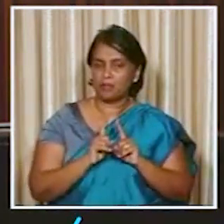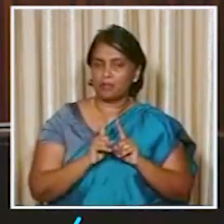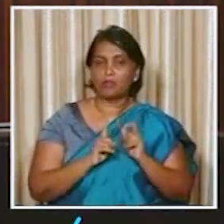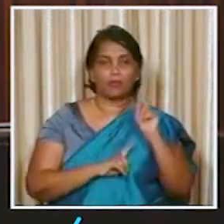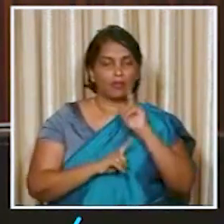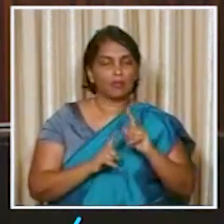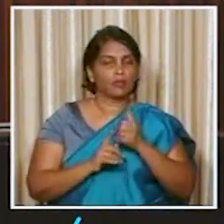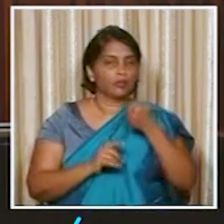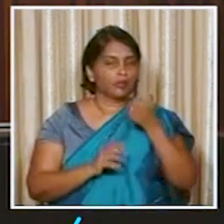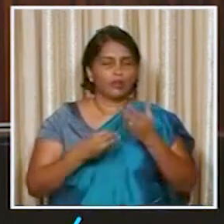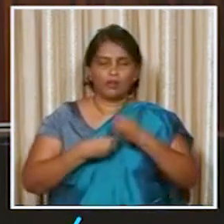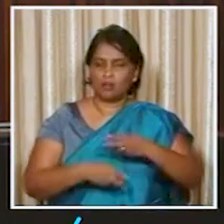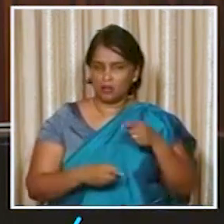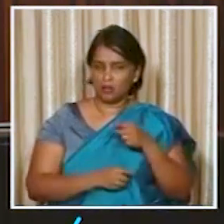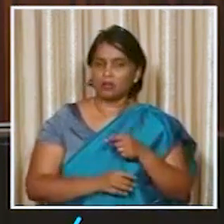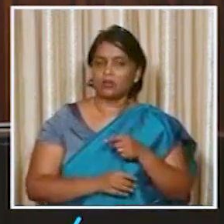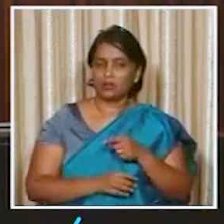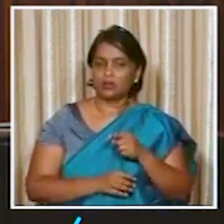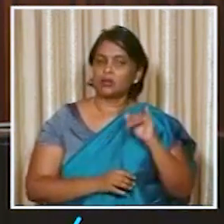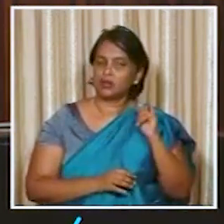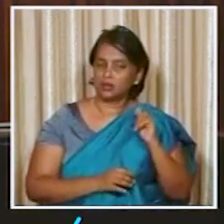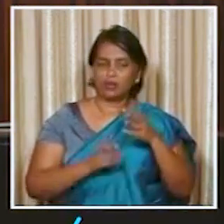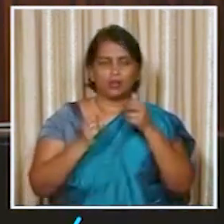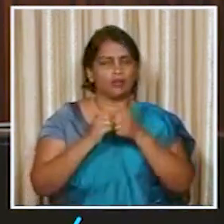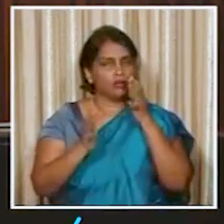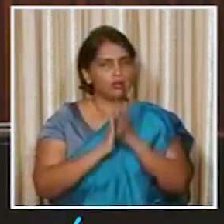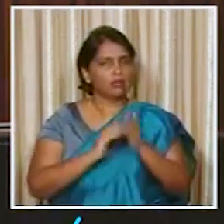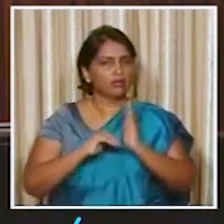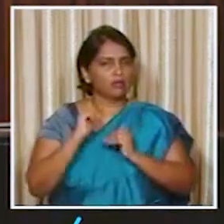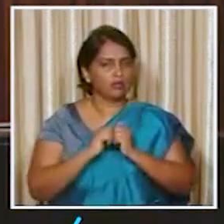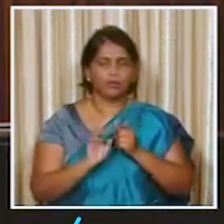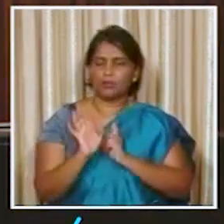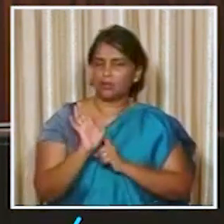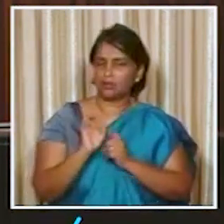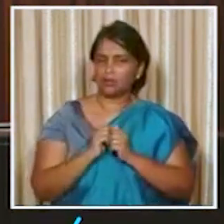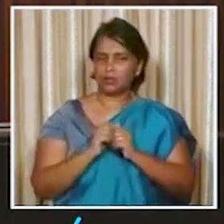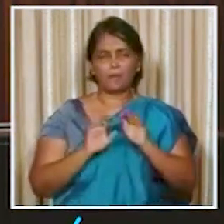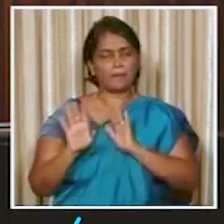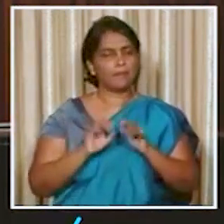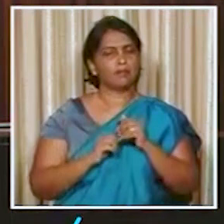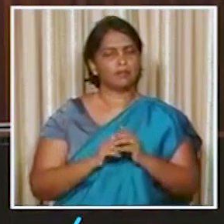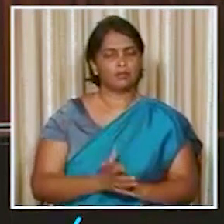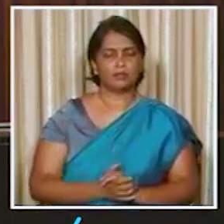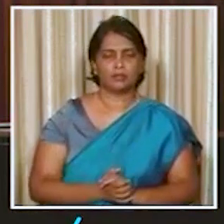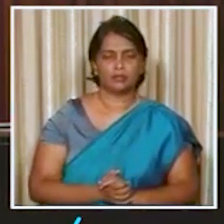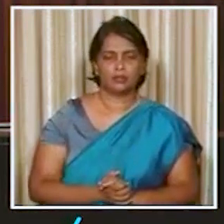පාර්ලිමේන්තුවේ වැදගත්කම කැලසී යාමයි. යම් යම් කඩාකප්පල් කාර්යක්‍රියා සදාචාරාත්මක ලෙස පාලනය කිරීමේදී